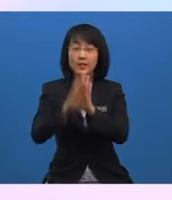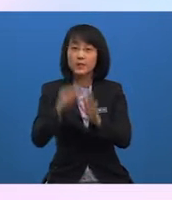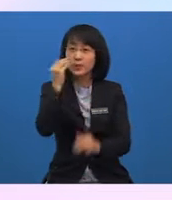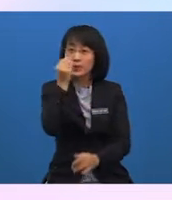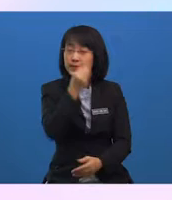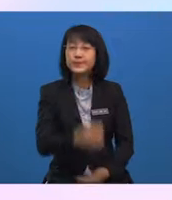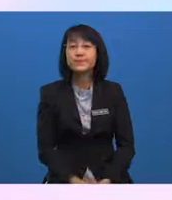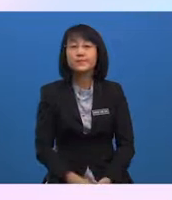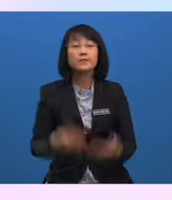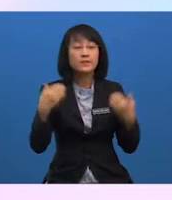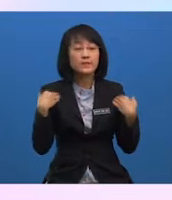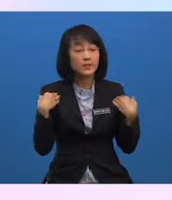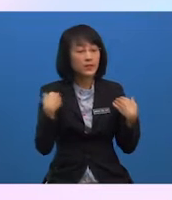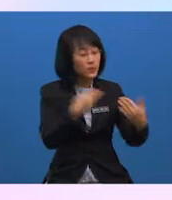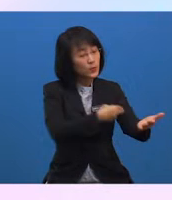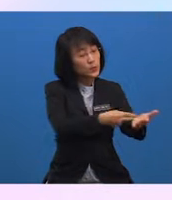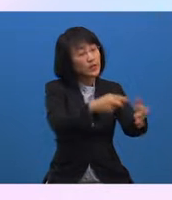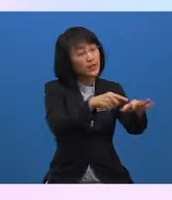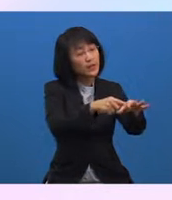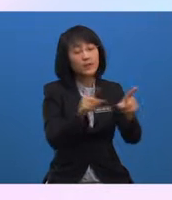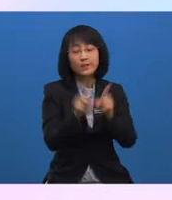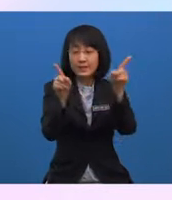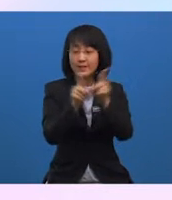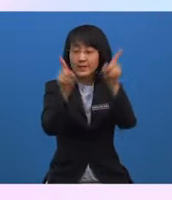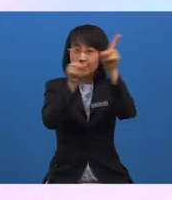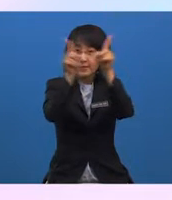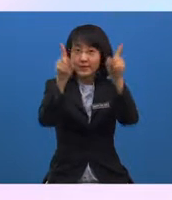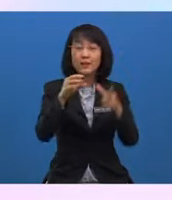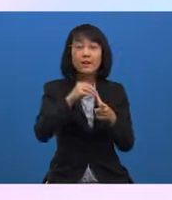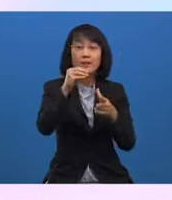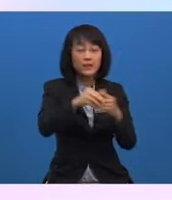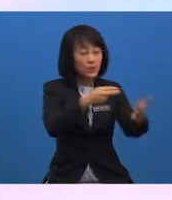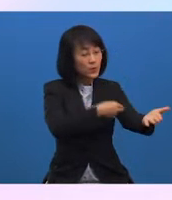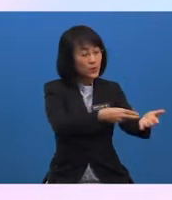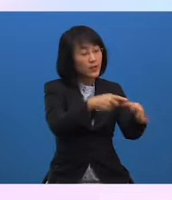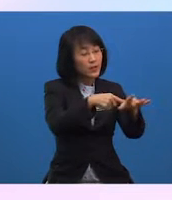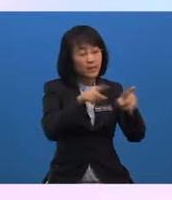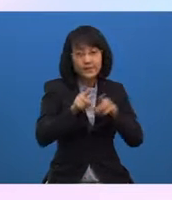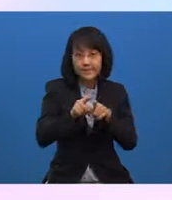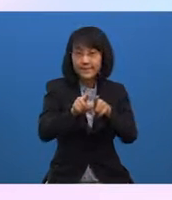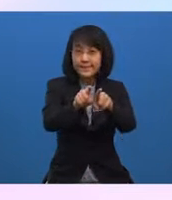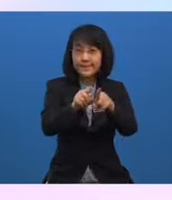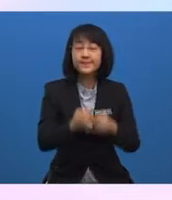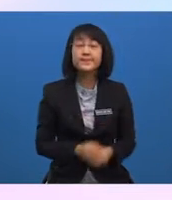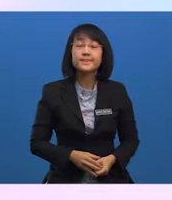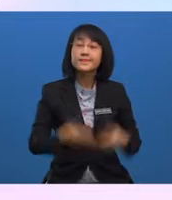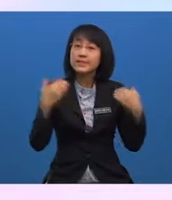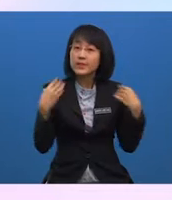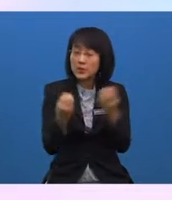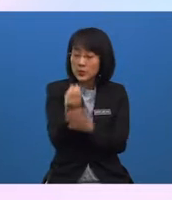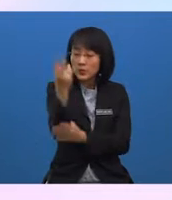mempunyai jenis urat daun jejala atau urat daun selari. Ada tumbuhan mempunyai batang